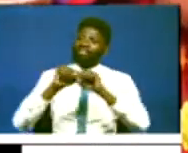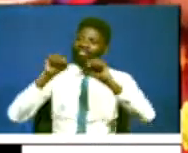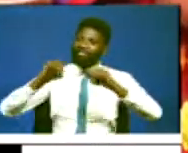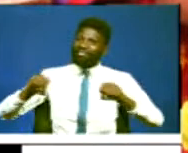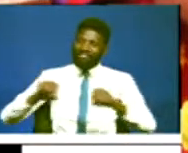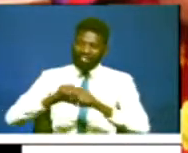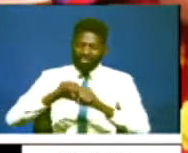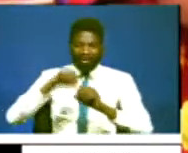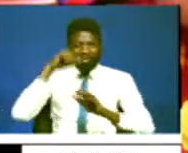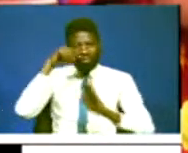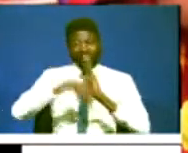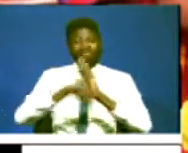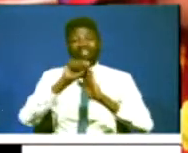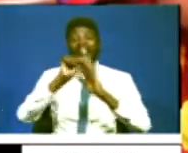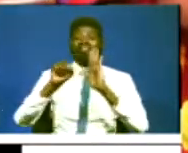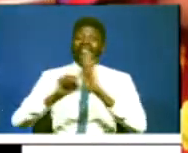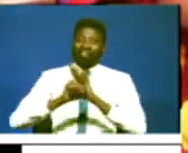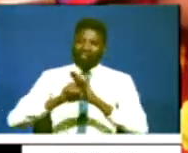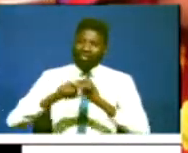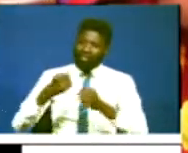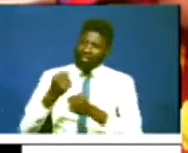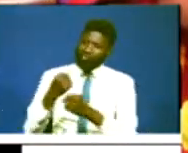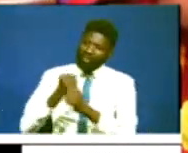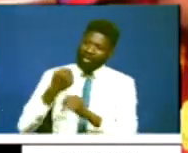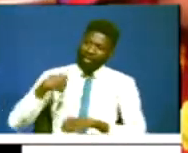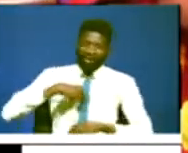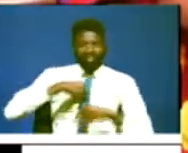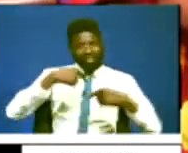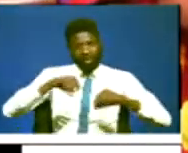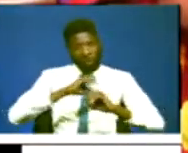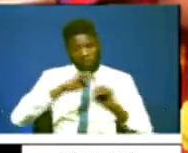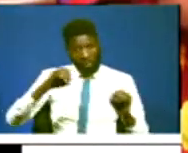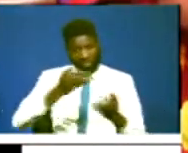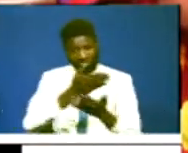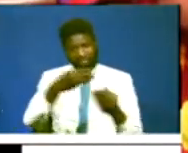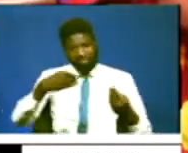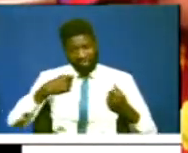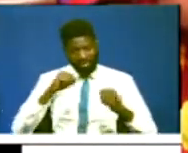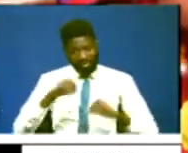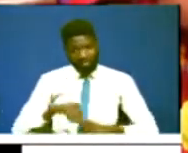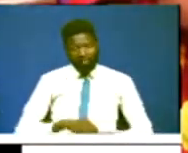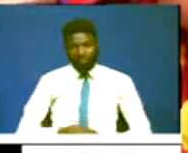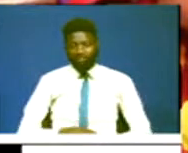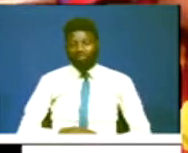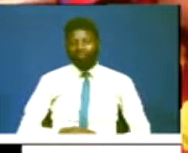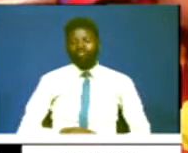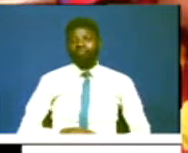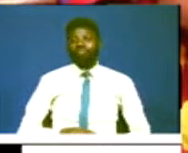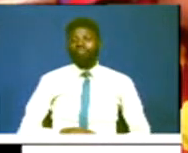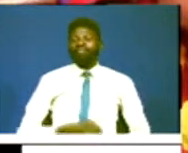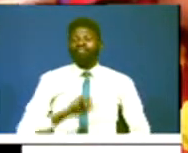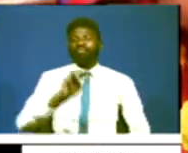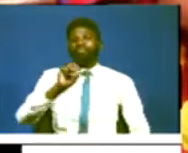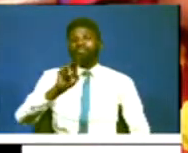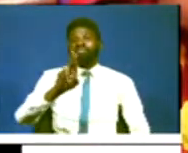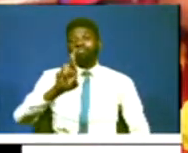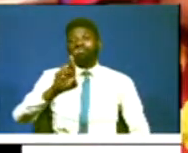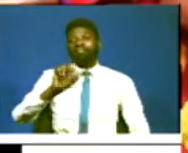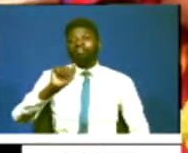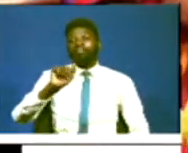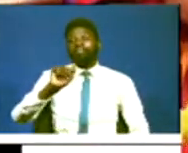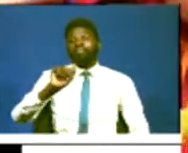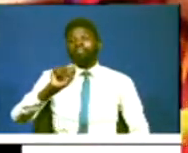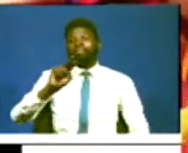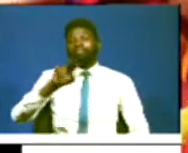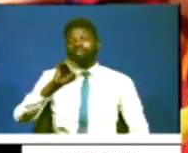Azimio, hawa watu wanatuweza. So huyu Murango ni senator wetu na dio chairman